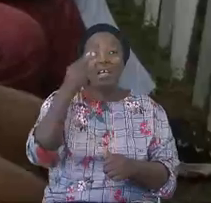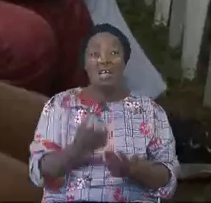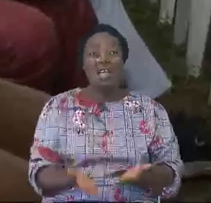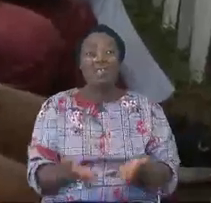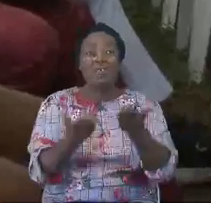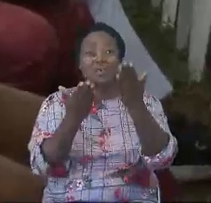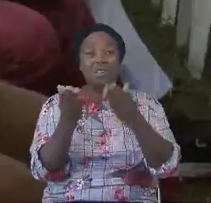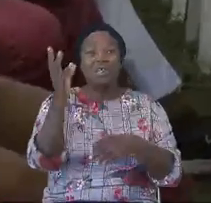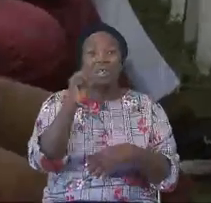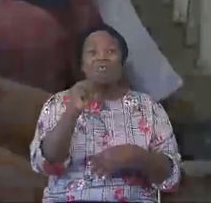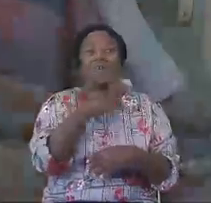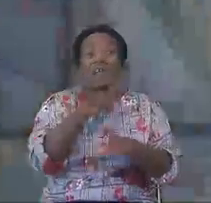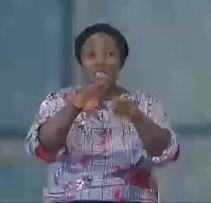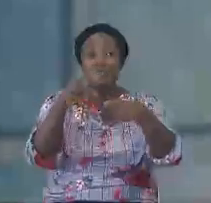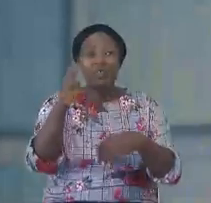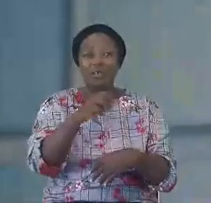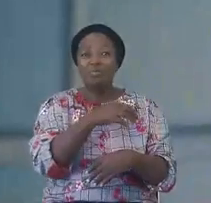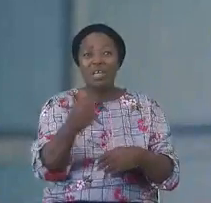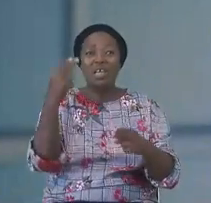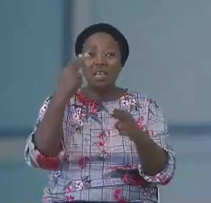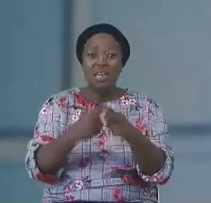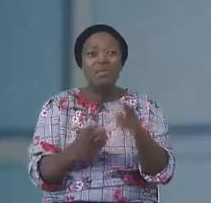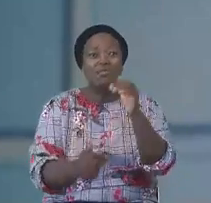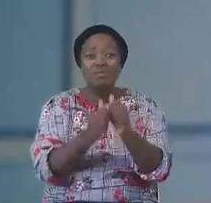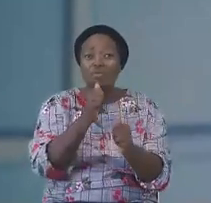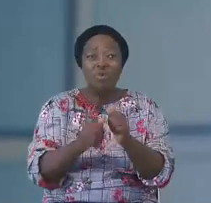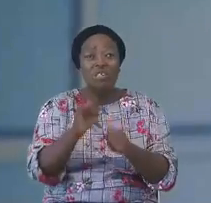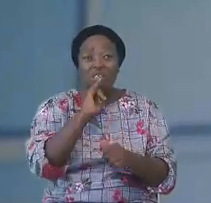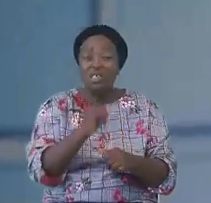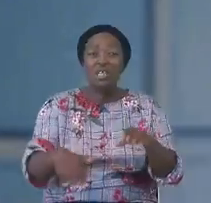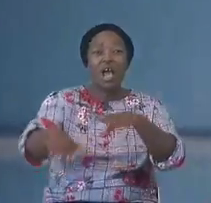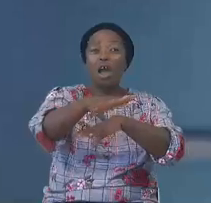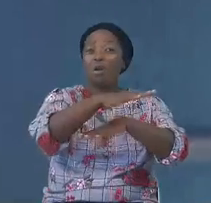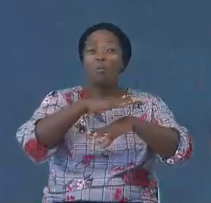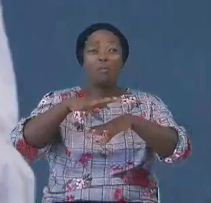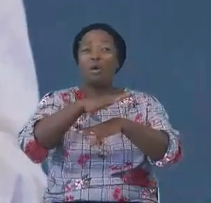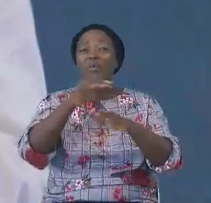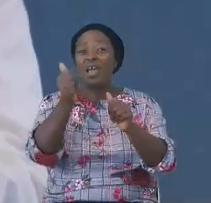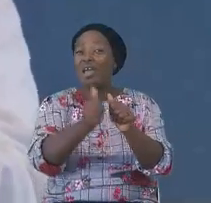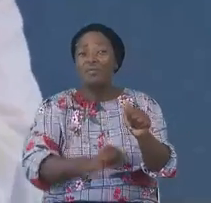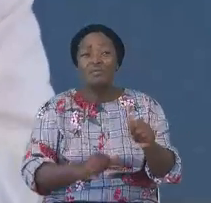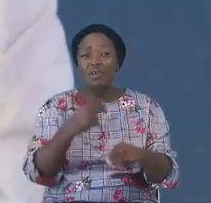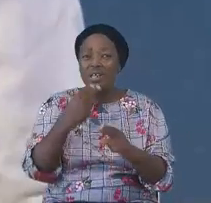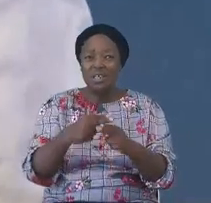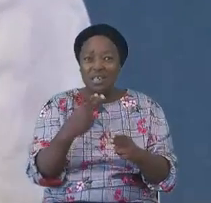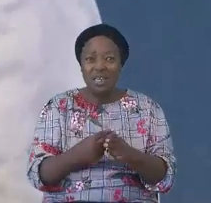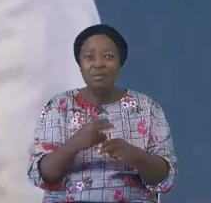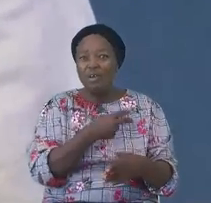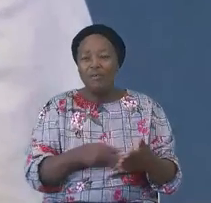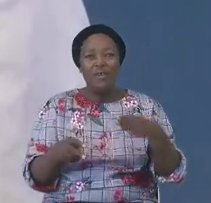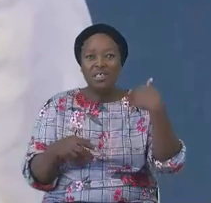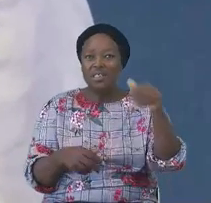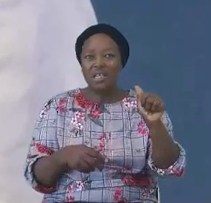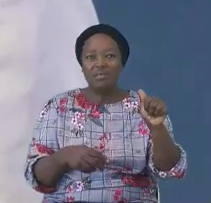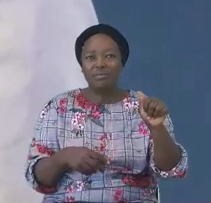l'a souverainement élevé et lui a donné le nom qui est au-dessus